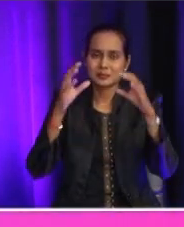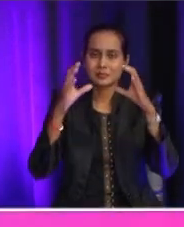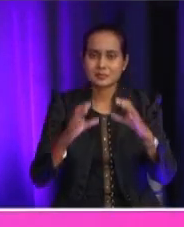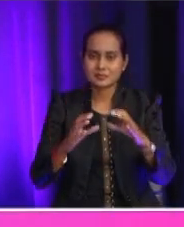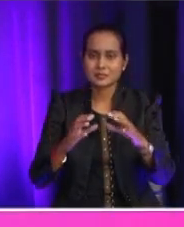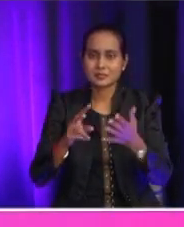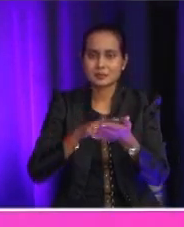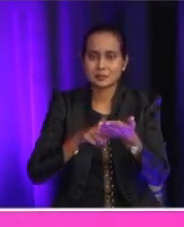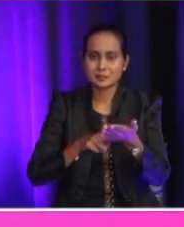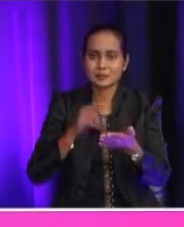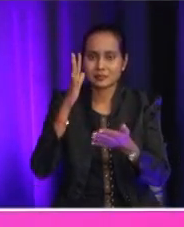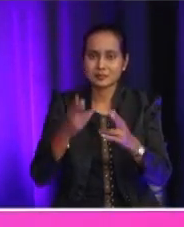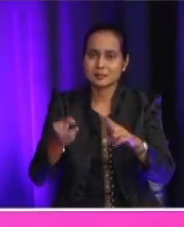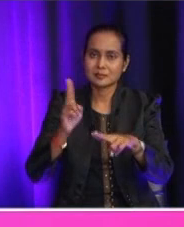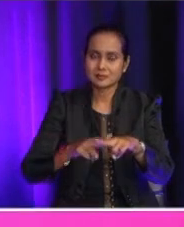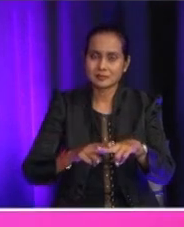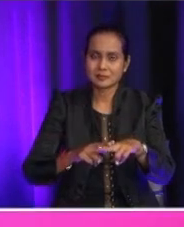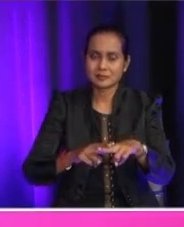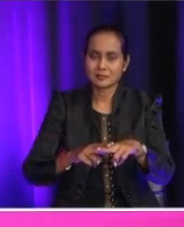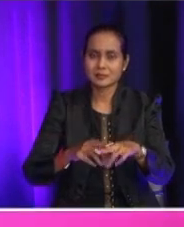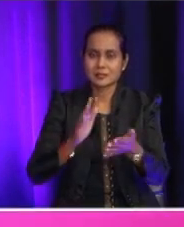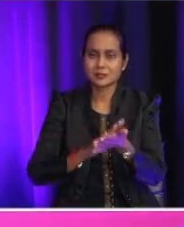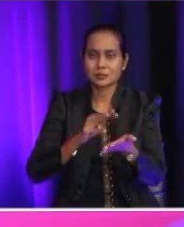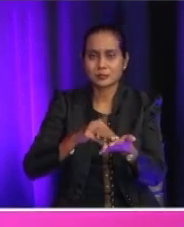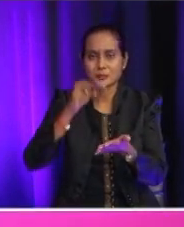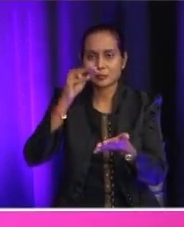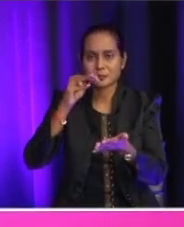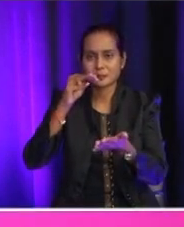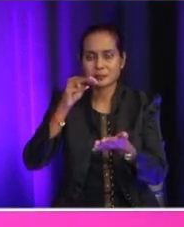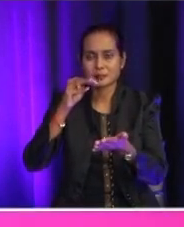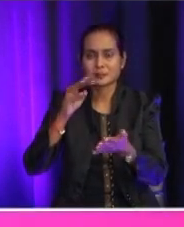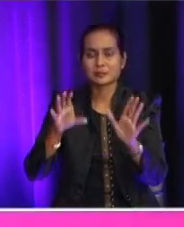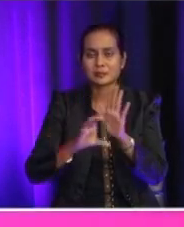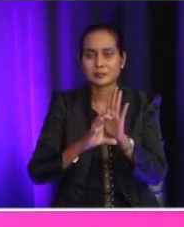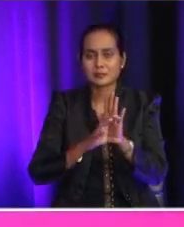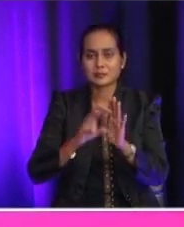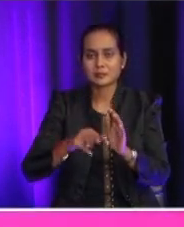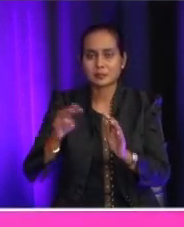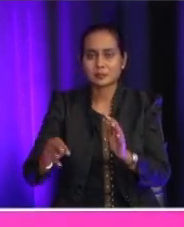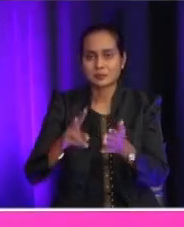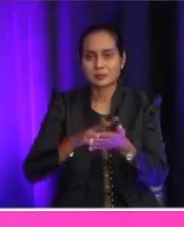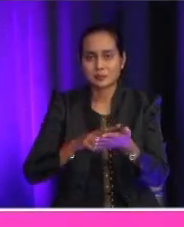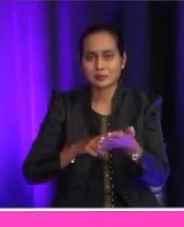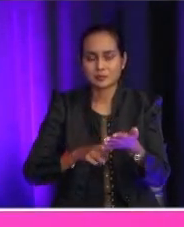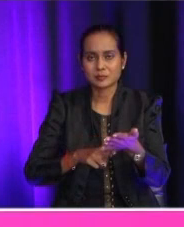akan meningkat. Betul kan cikgu? Pada tahap sekolah menengah, misalnya murid membaca dan melalui pembacaan, mereka dirangsang untuk berfikir